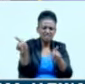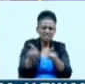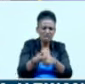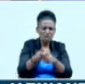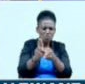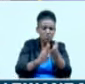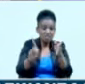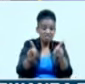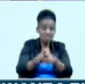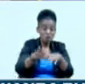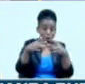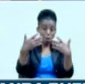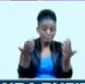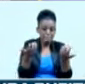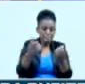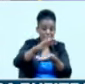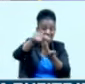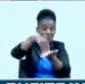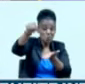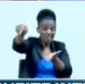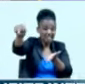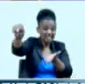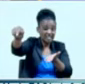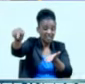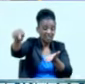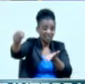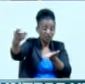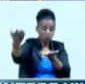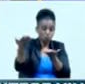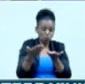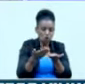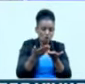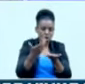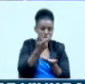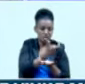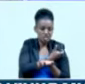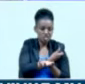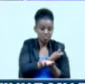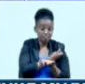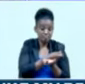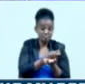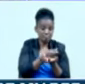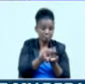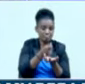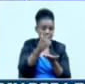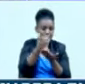bazatugenera ntabwo nicyo kigo nyine kigomba kuzakira inkingo zibonetse ku isoko kuko